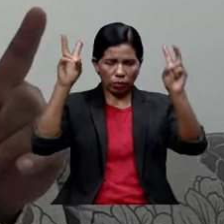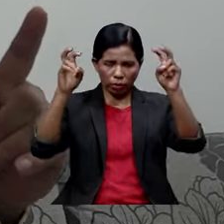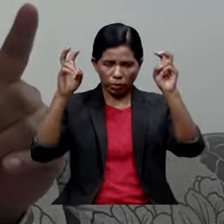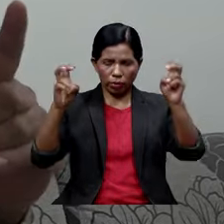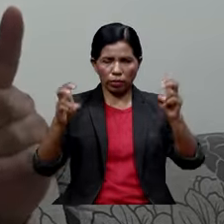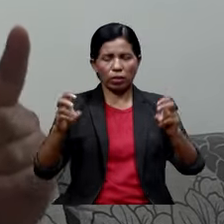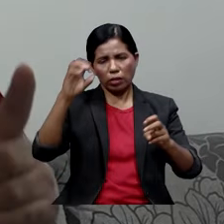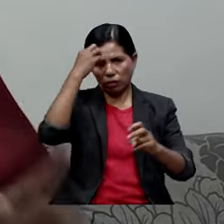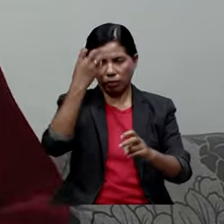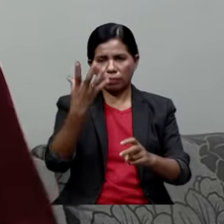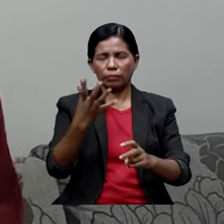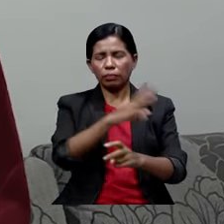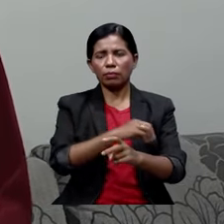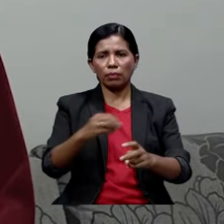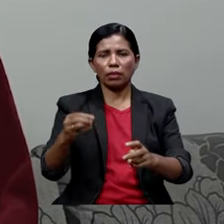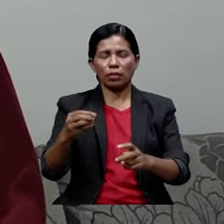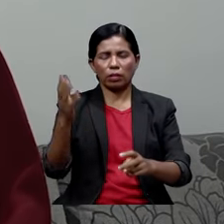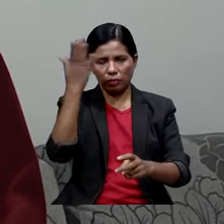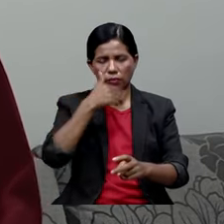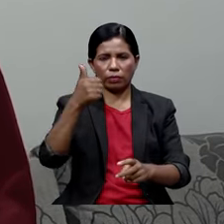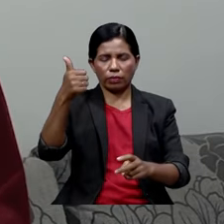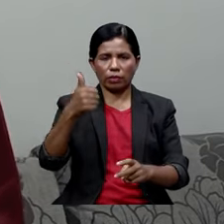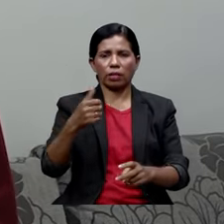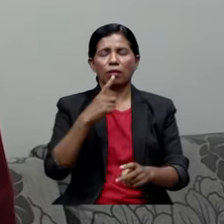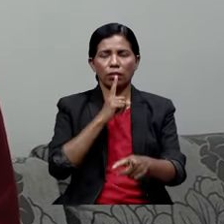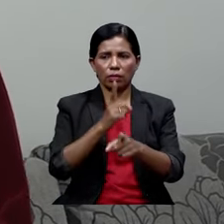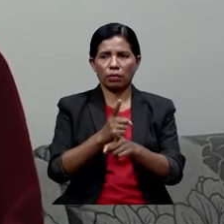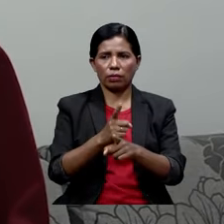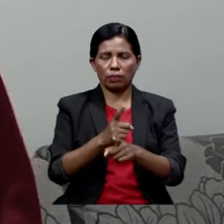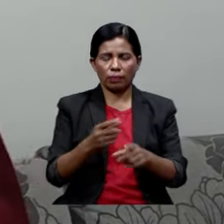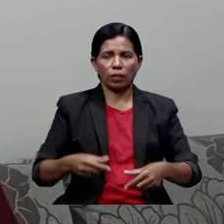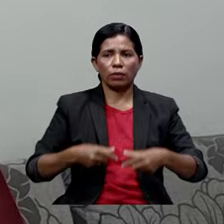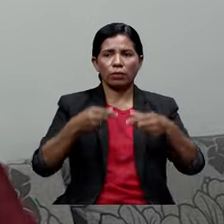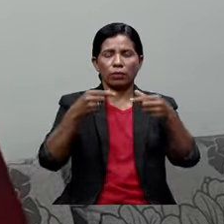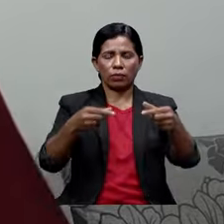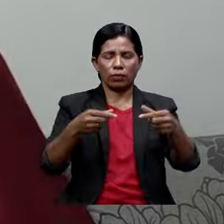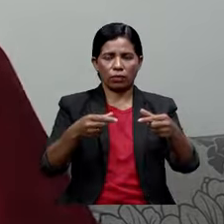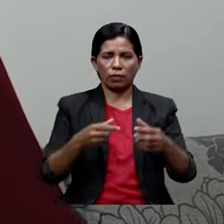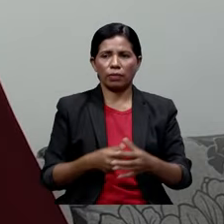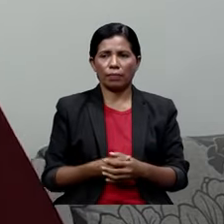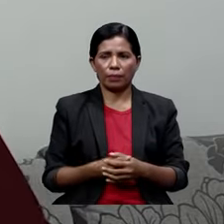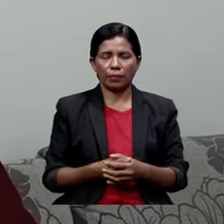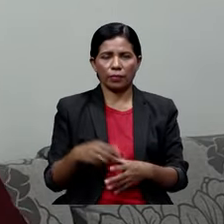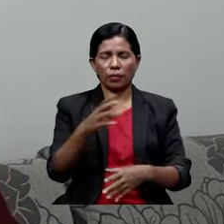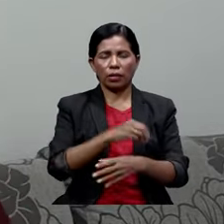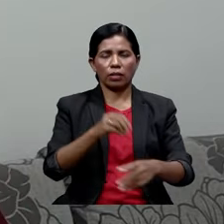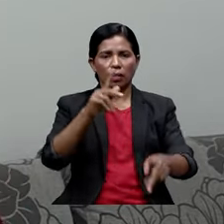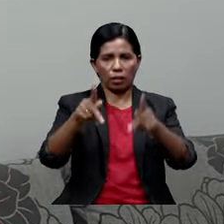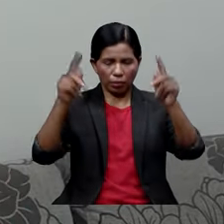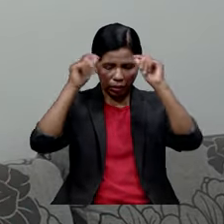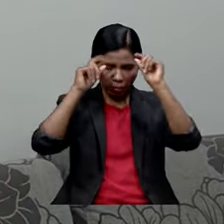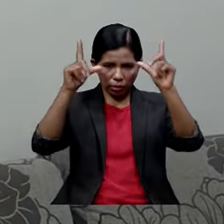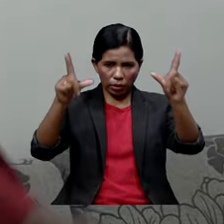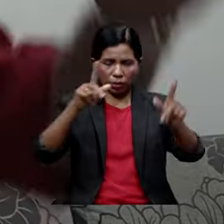Brilian sangat menarik dalam arti Dia memberikan satu awasan supaya masyarakat Timur